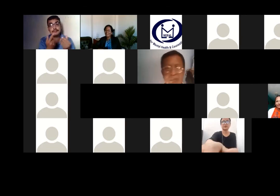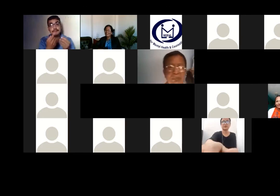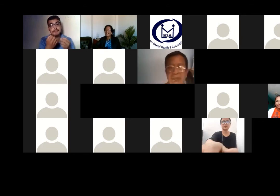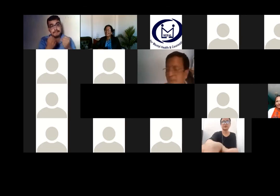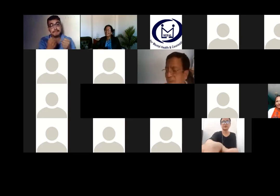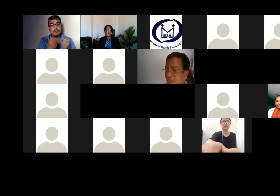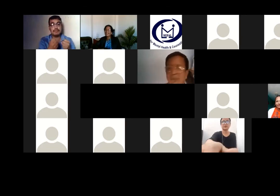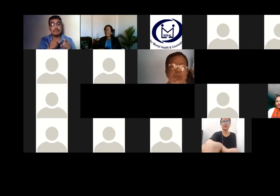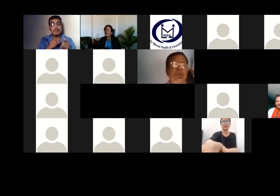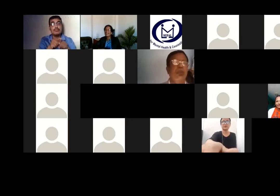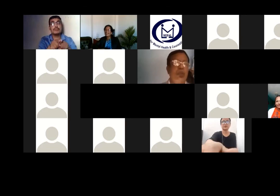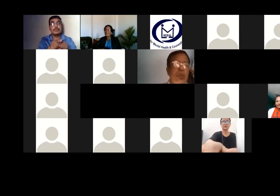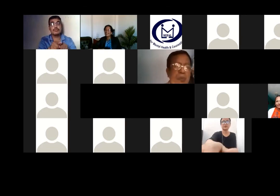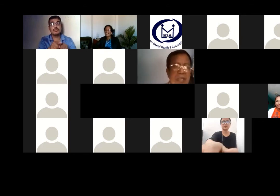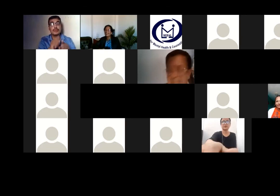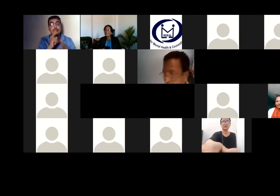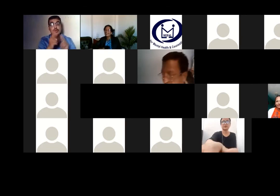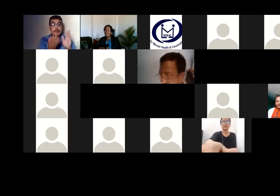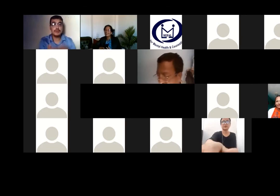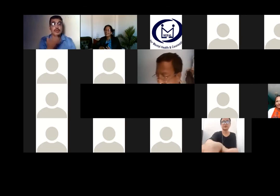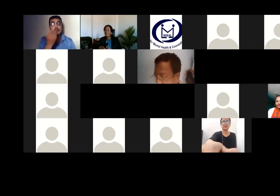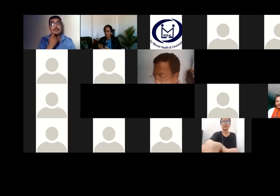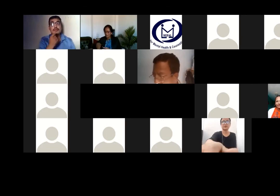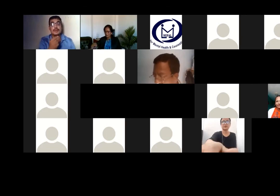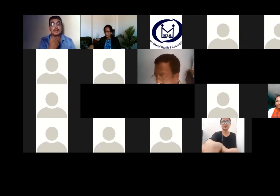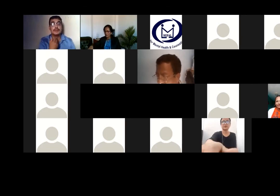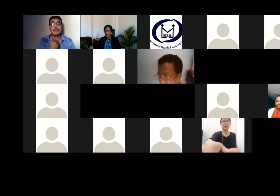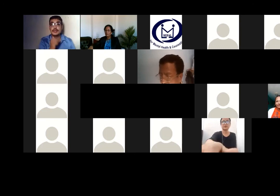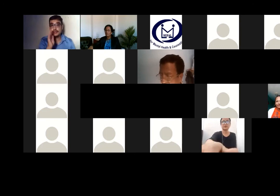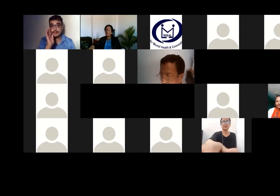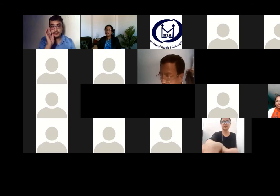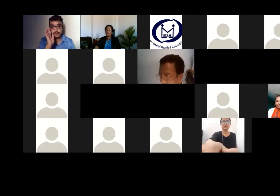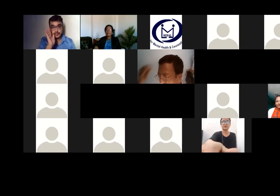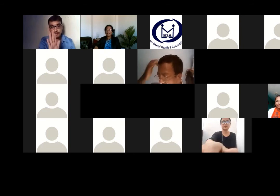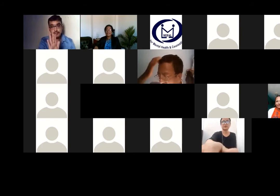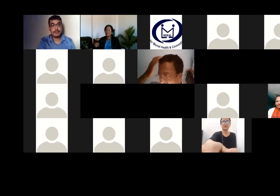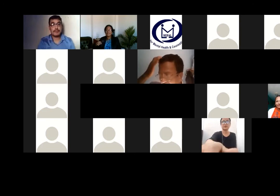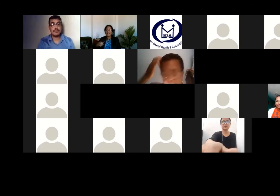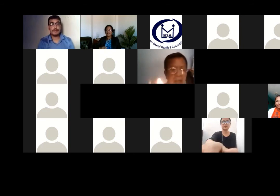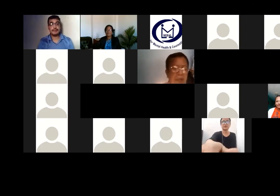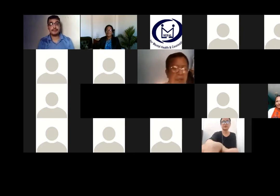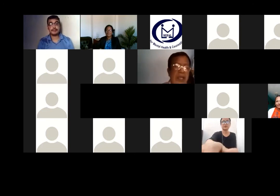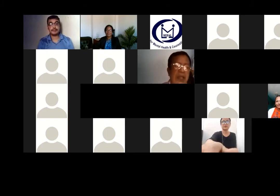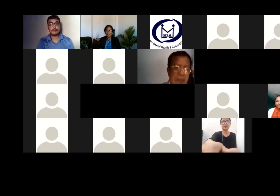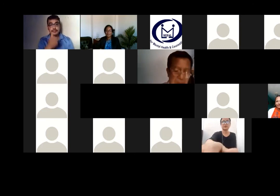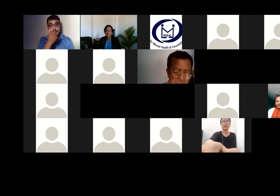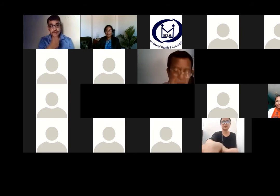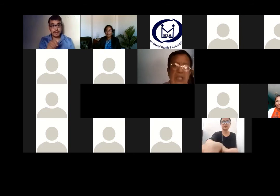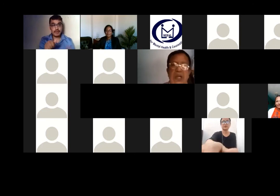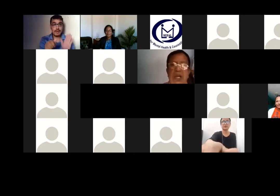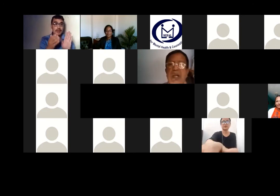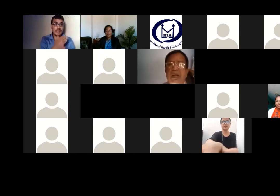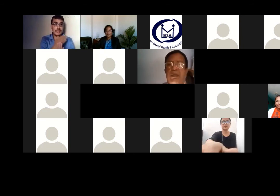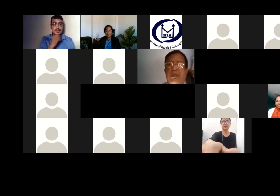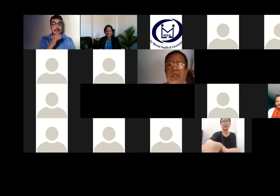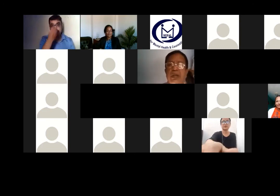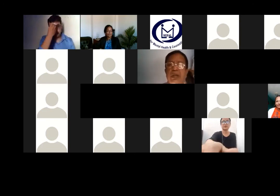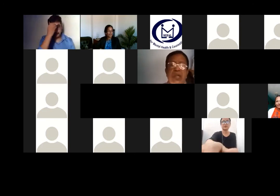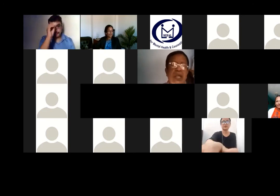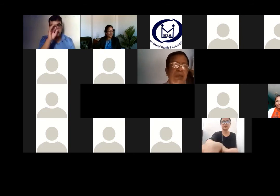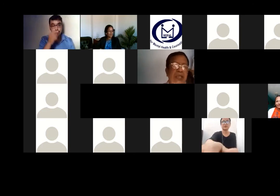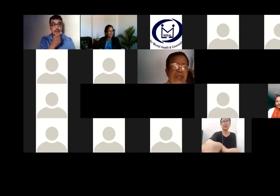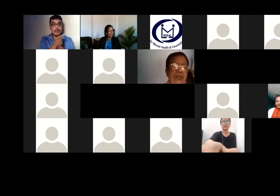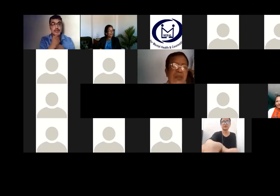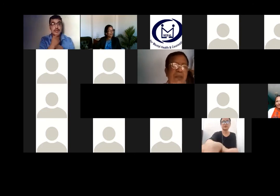कुरा उठोस् भन्ने चाहिँ हामी चाहन्छौँ होइन। अब यहाँ अघि नै पशुपति सरले